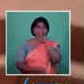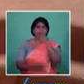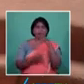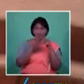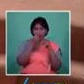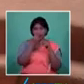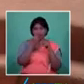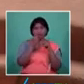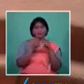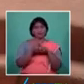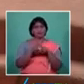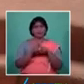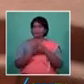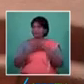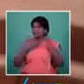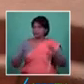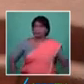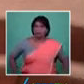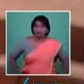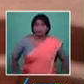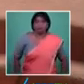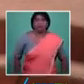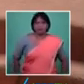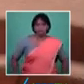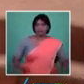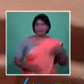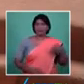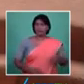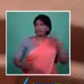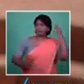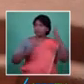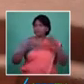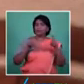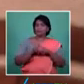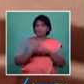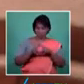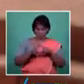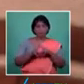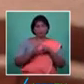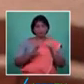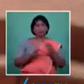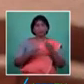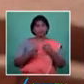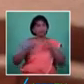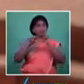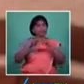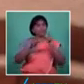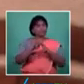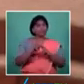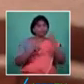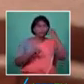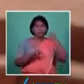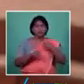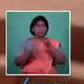බැරි අවස්ථා ඕන තරම් එදෙනවා දැන් මටත් මේ ලෝකේ මුළු ලෝකෙම වගේ රටවල් වල ඉන්න මගේ යාළු මිත්‍රයෝ මේ ගැන